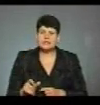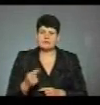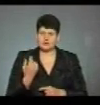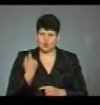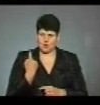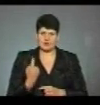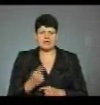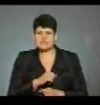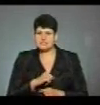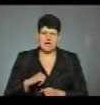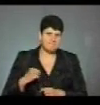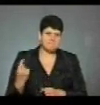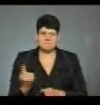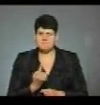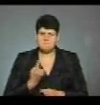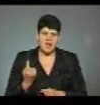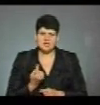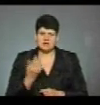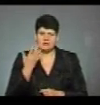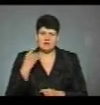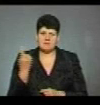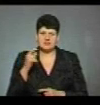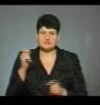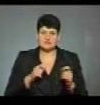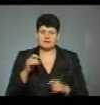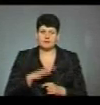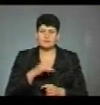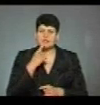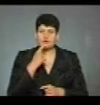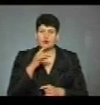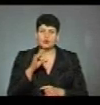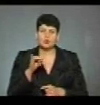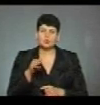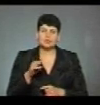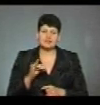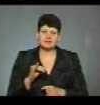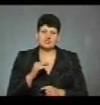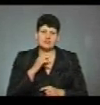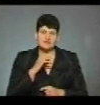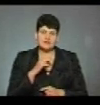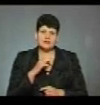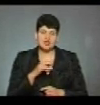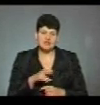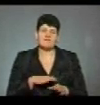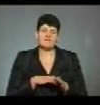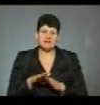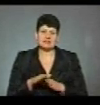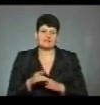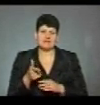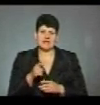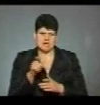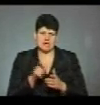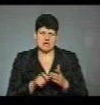він один самий перший, коли перший фестиваль був «Червоний рути» в Чернівцях, він виконав гімн України. В ті